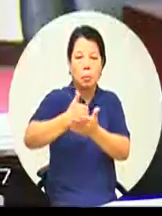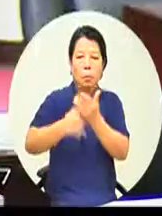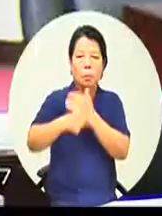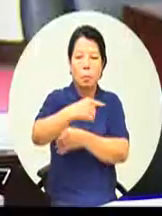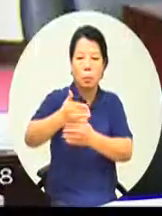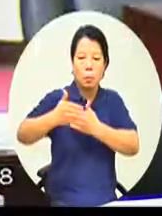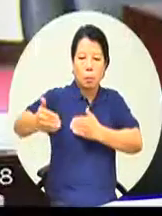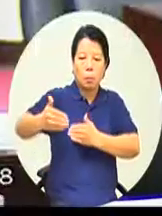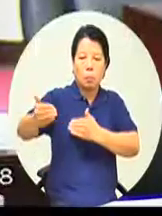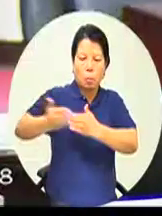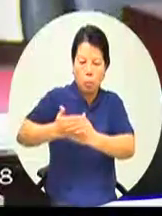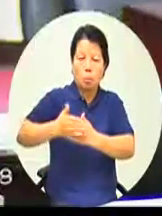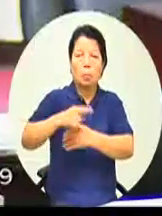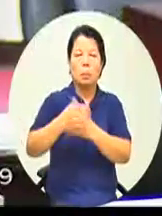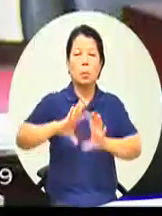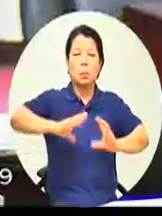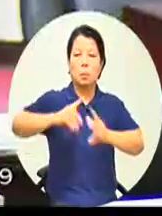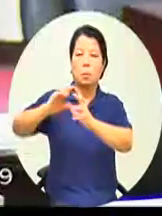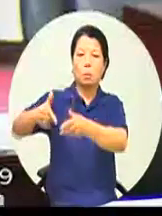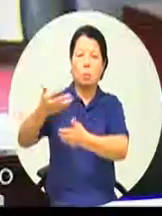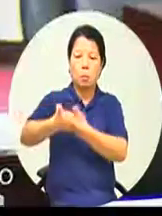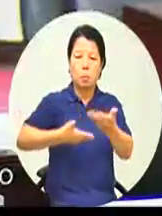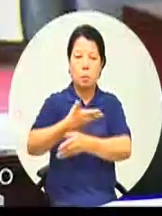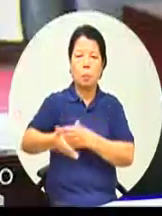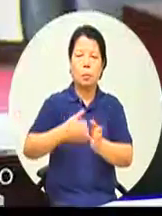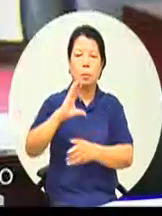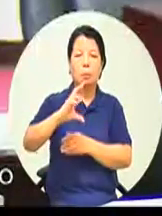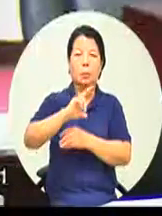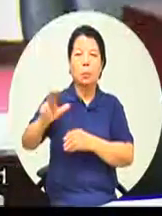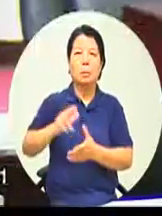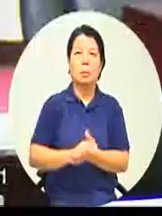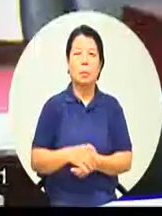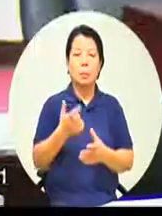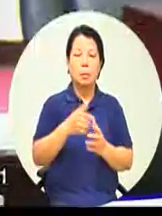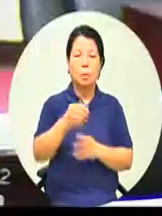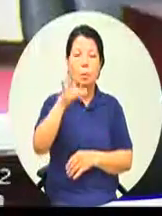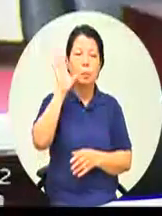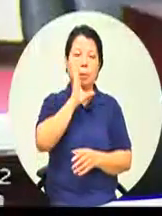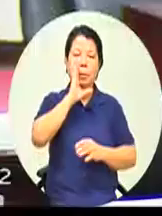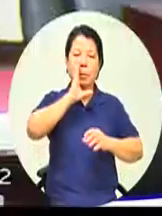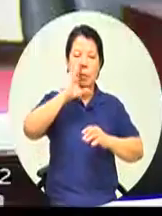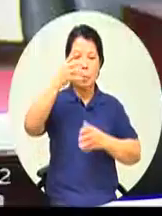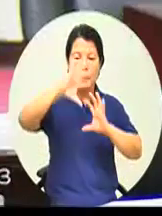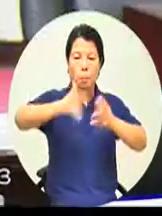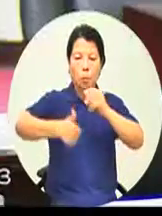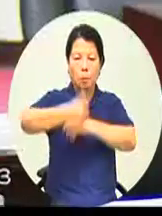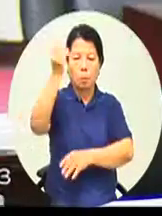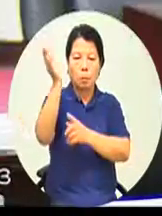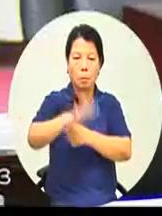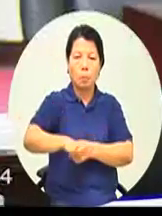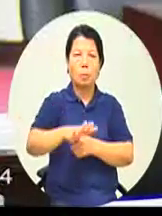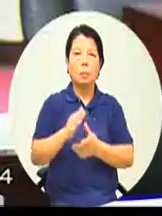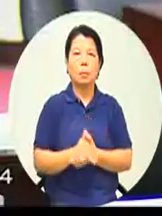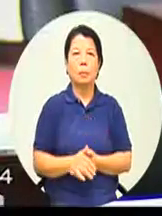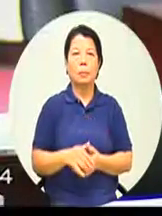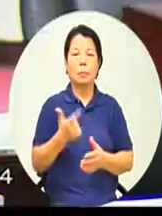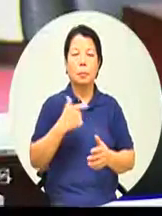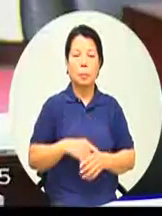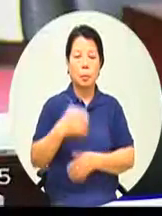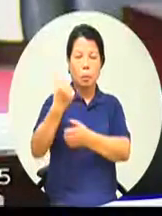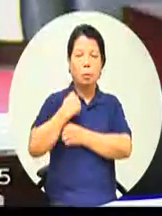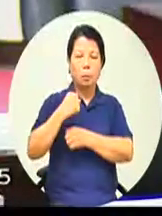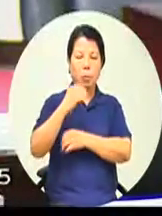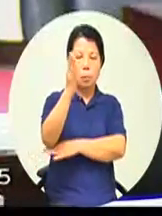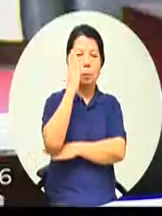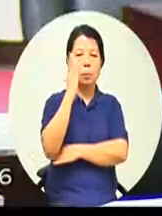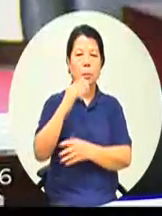阂呢，是一个国与国之间交流最好的方法。虽然泰皇驾崩之后呢，这个军政府可能